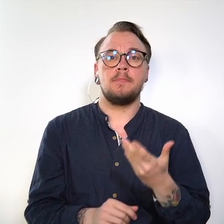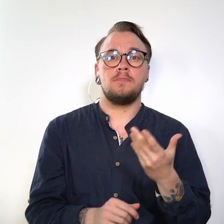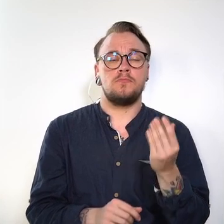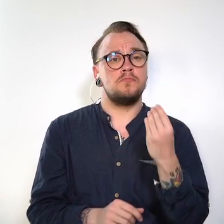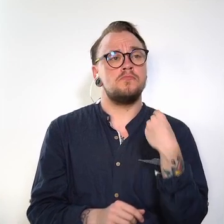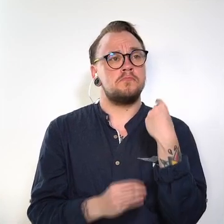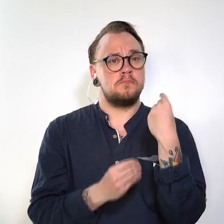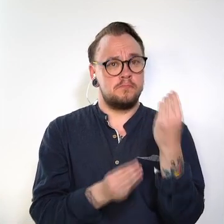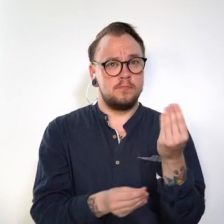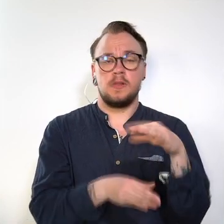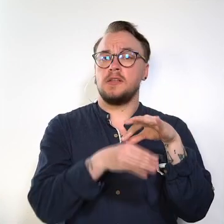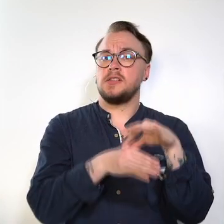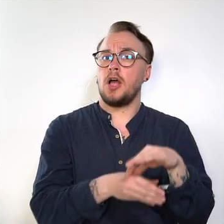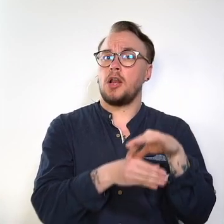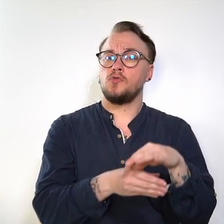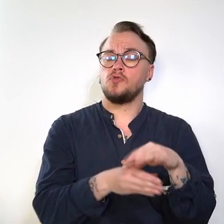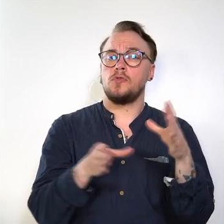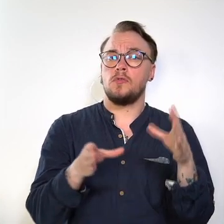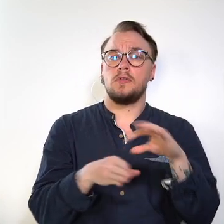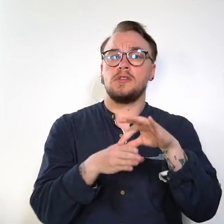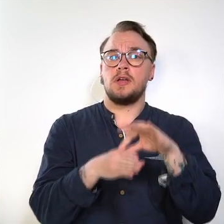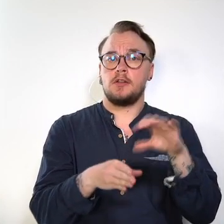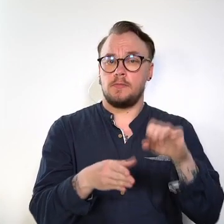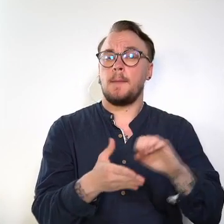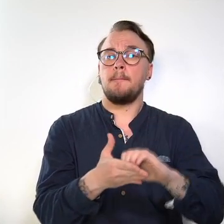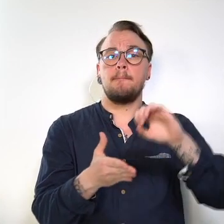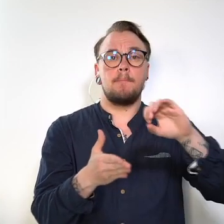sairausleima poistetaan. Se on perusteetonta.